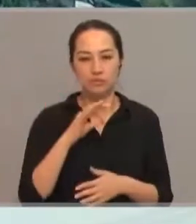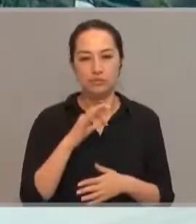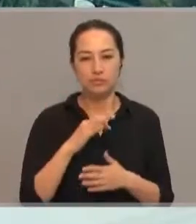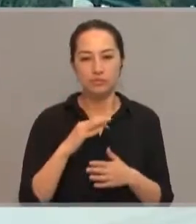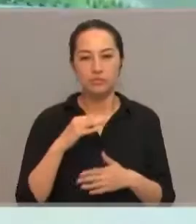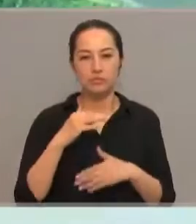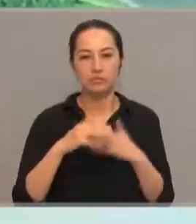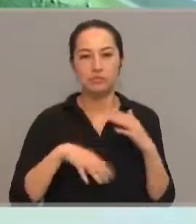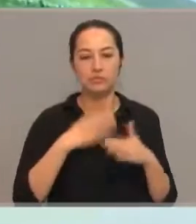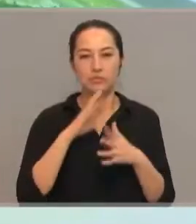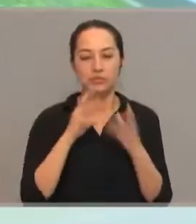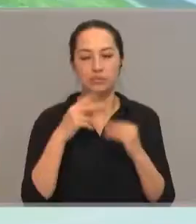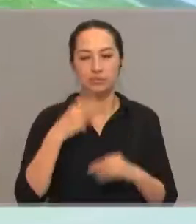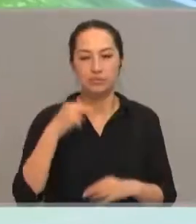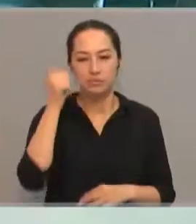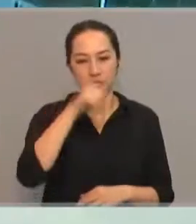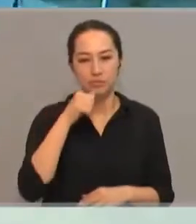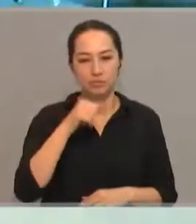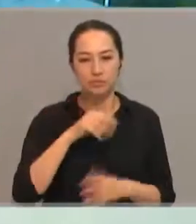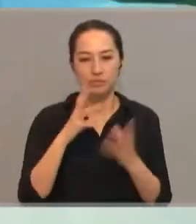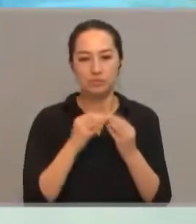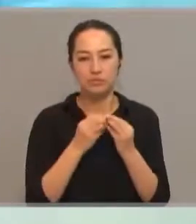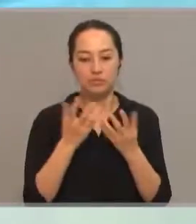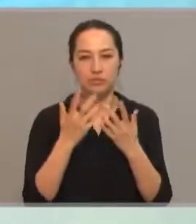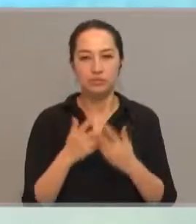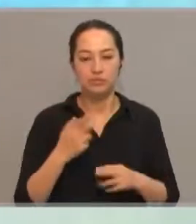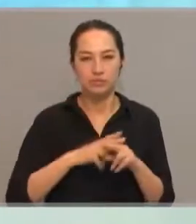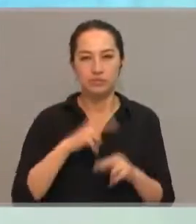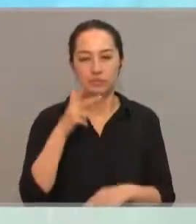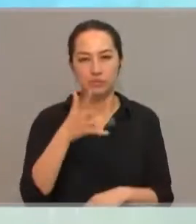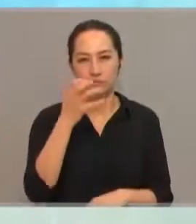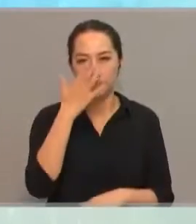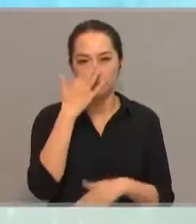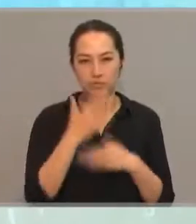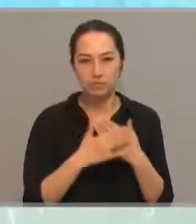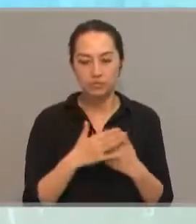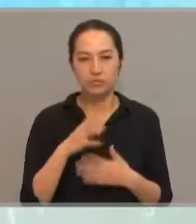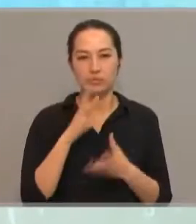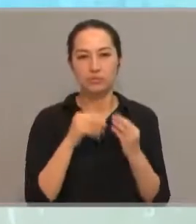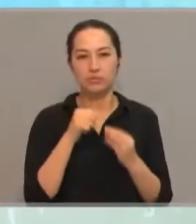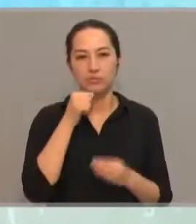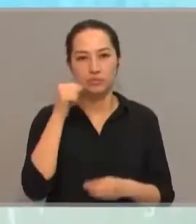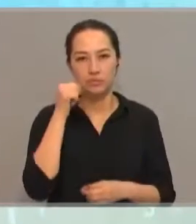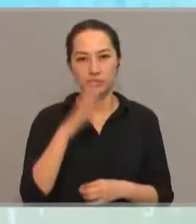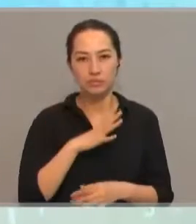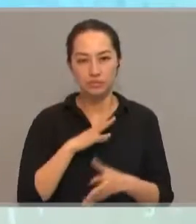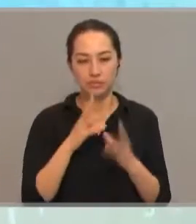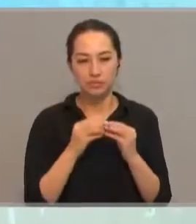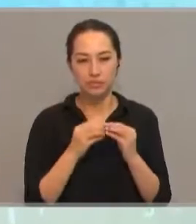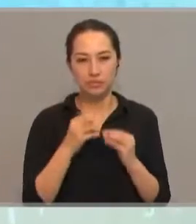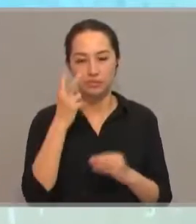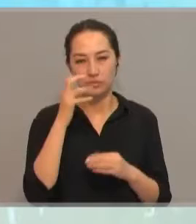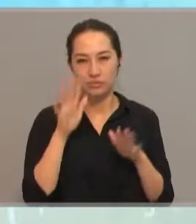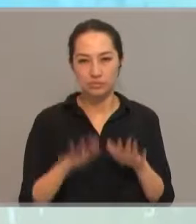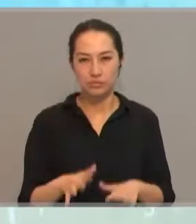мест размещения. В 2020 году их насчитывалось более 3500. В прошлом году появилось новых около 200